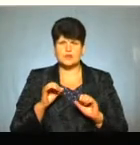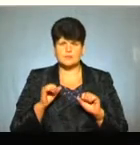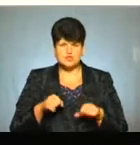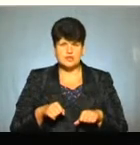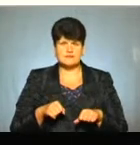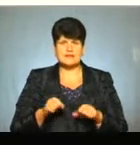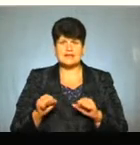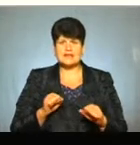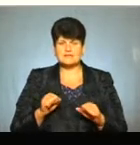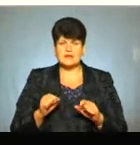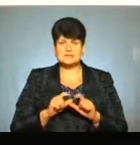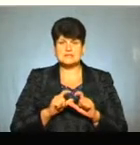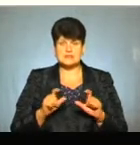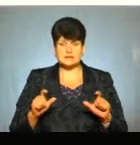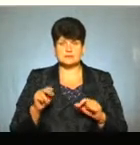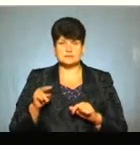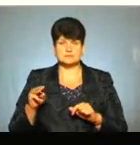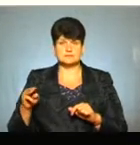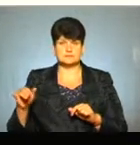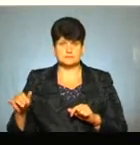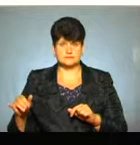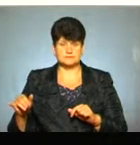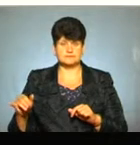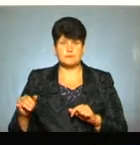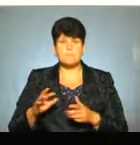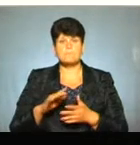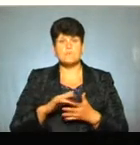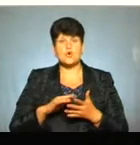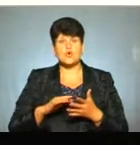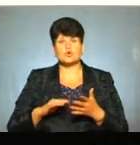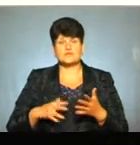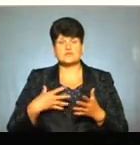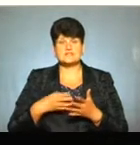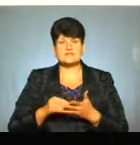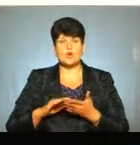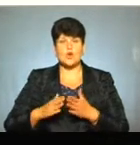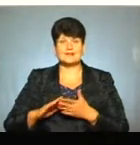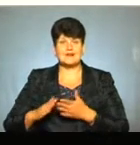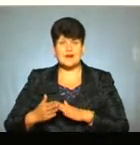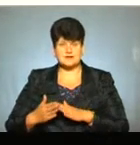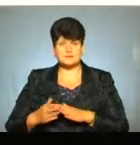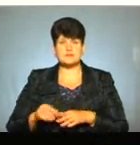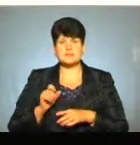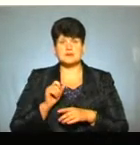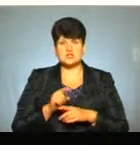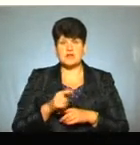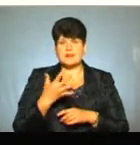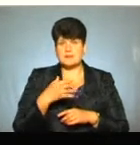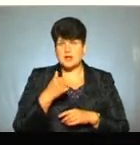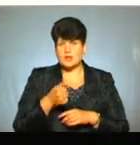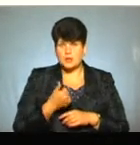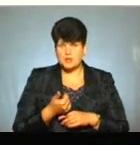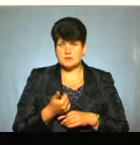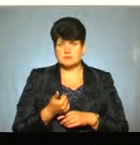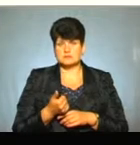можливість керівникам закладів професійної освіти продовжувати свій контракт. Тобто призначали на 5